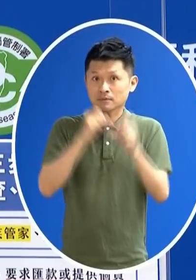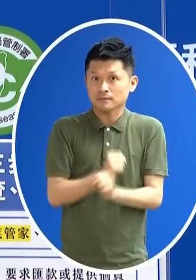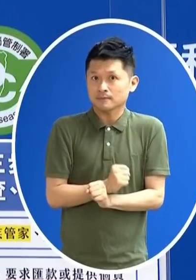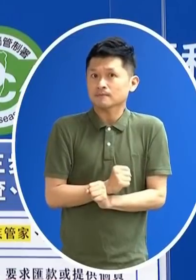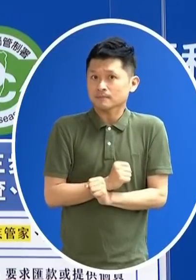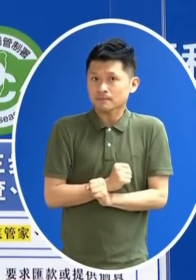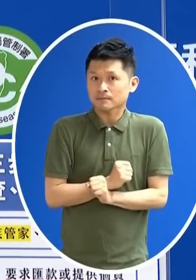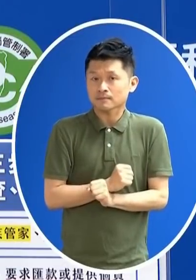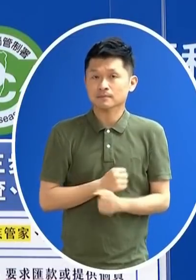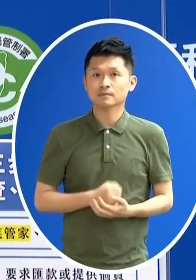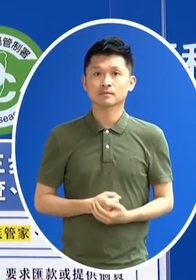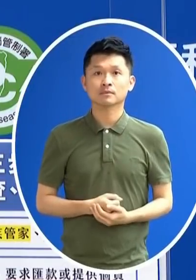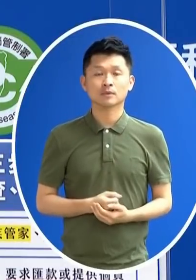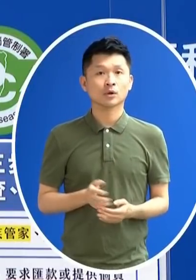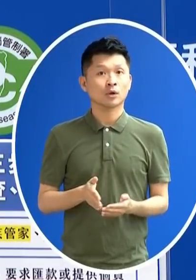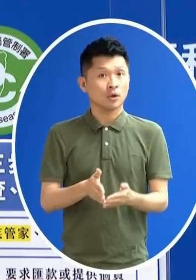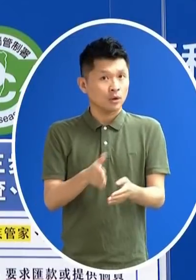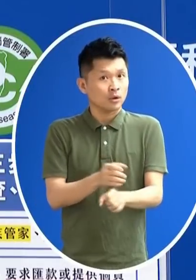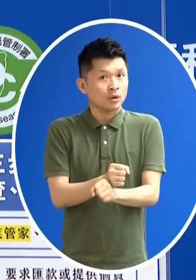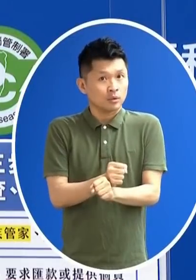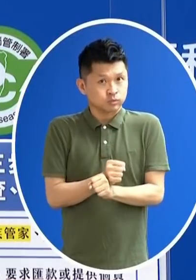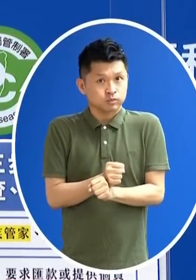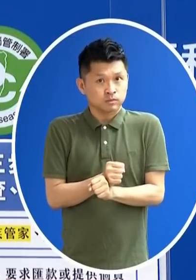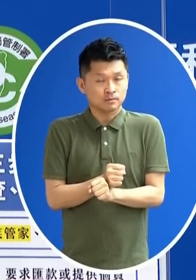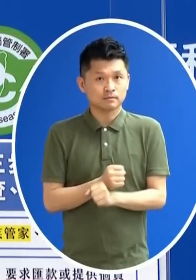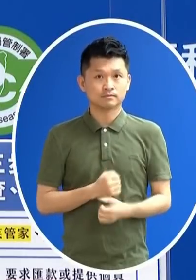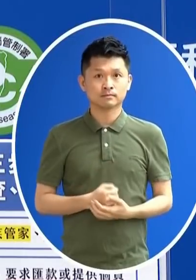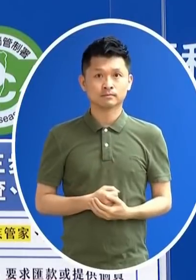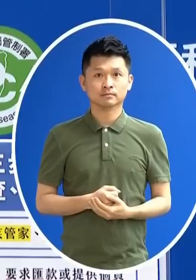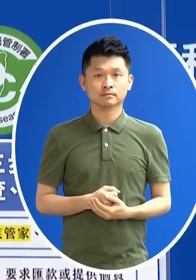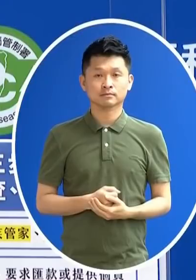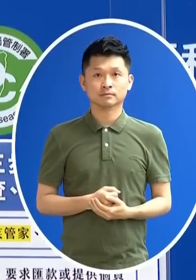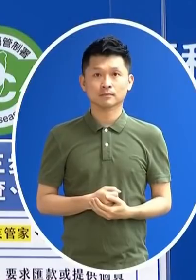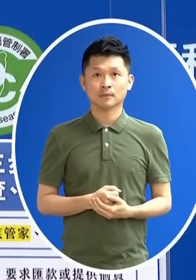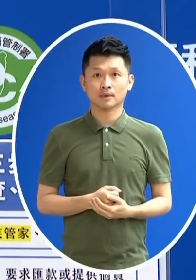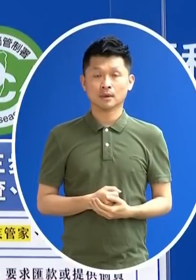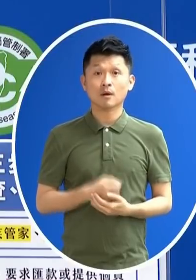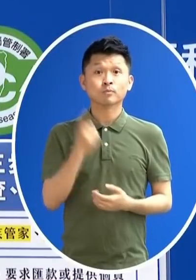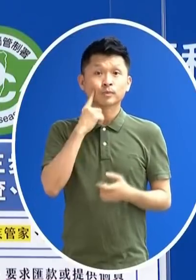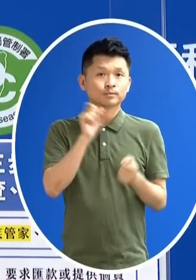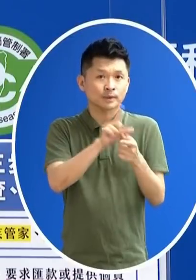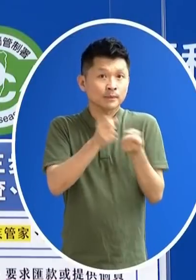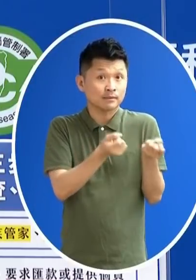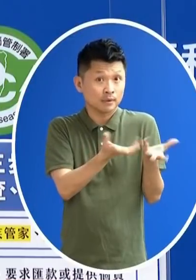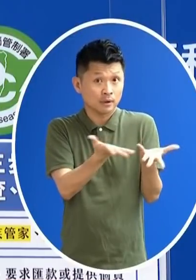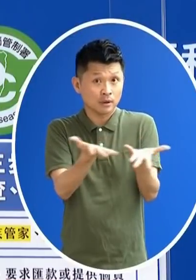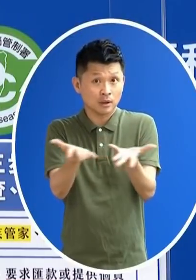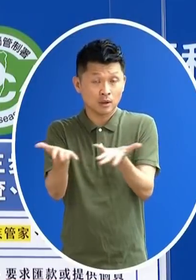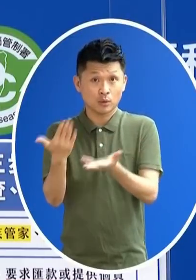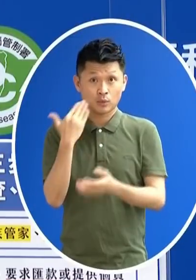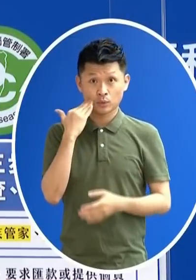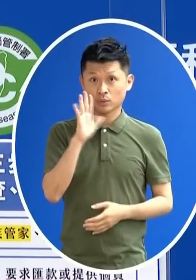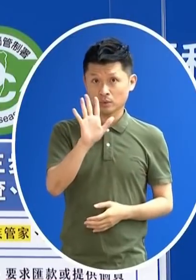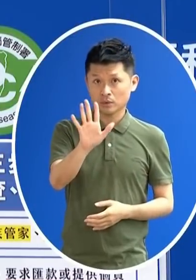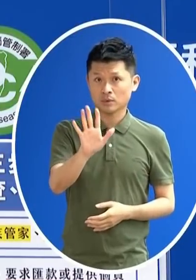家一定要务必注意齁。那散播假讯息的部分这个